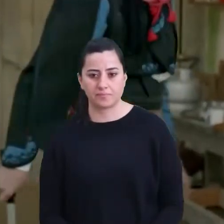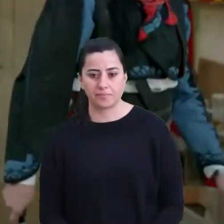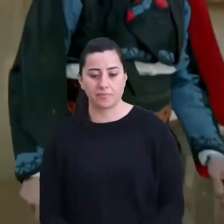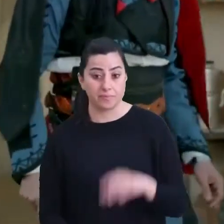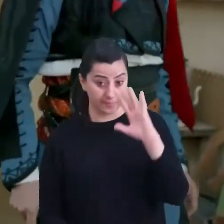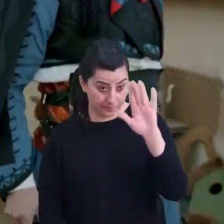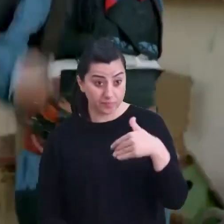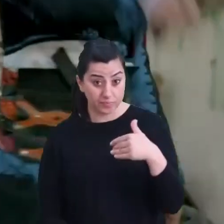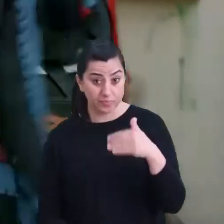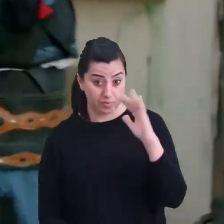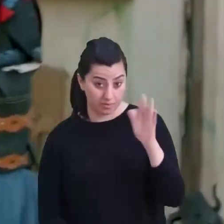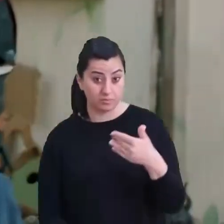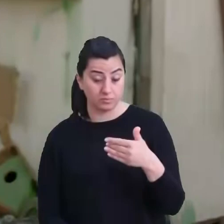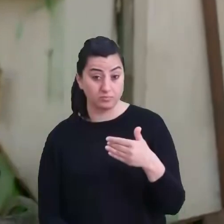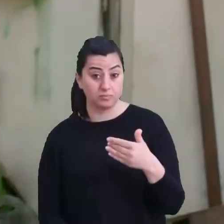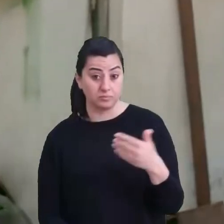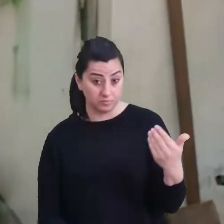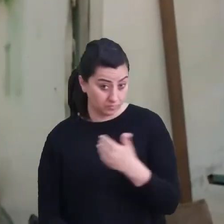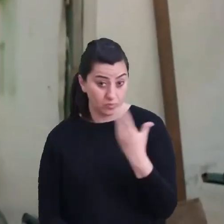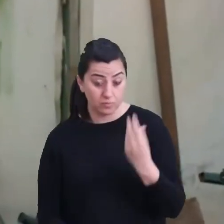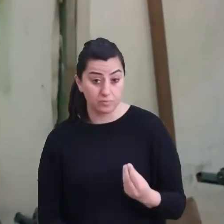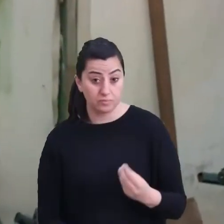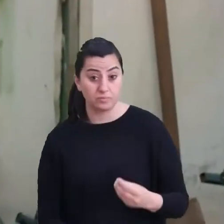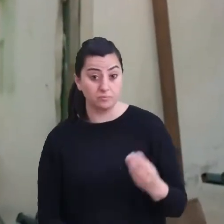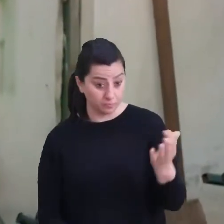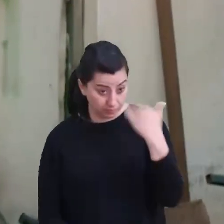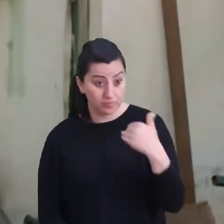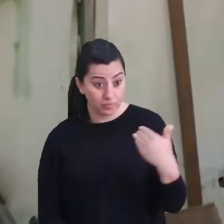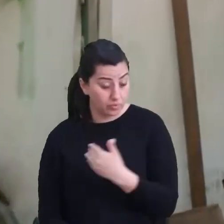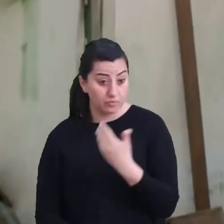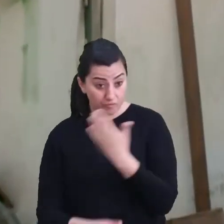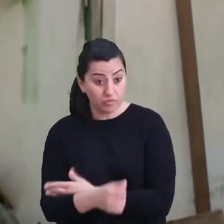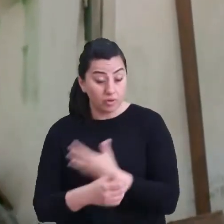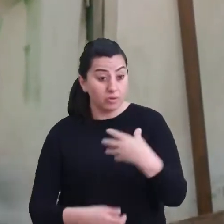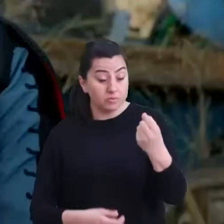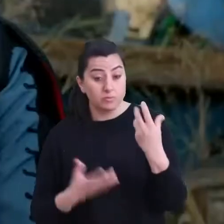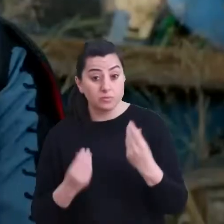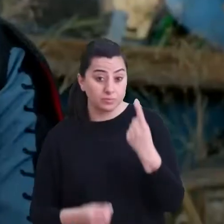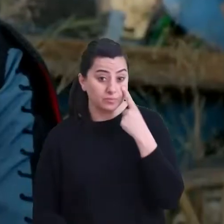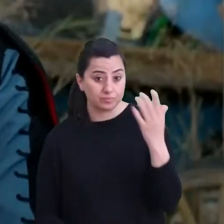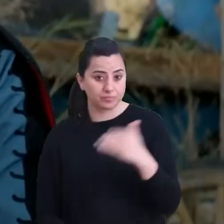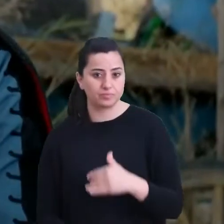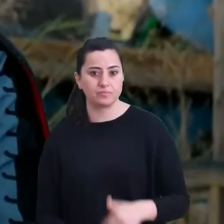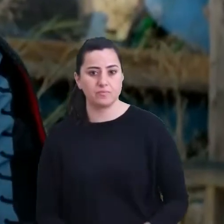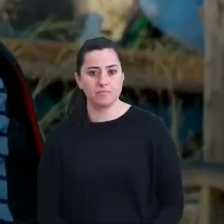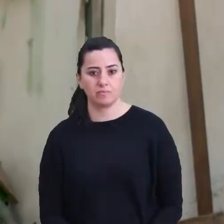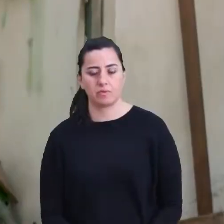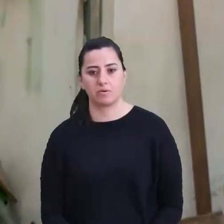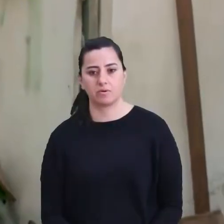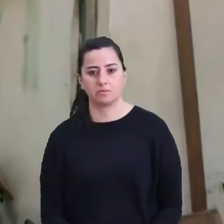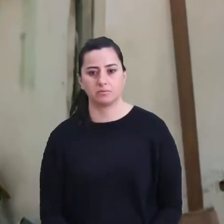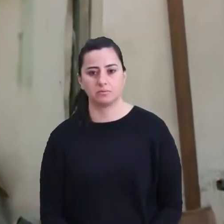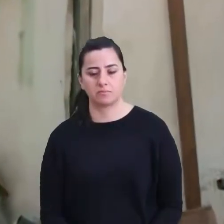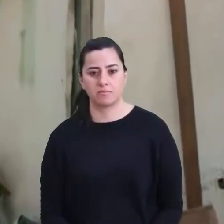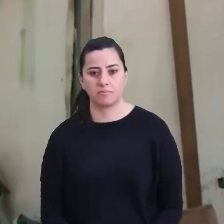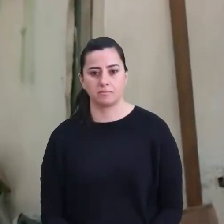Gel. Gel, işgal etsen ya vatana. Gel de işgal et vatana bakın. Gel. Hayalet düşmanla